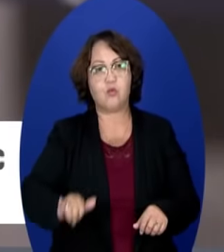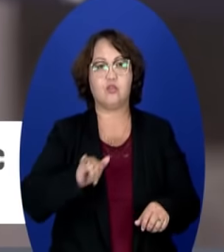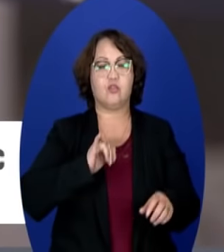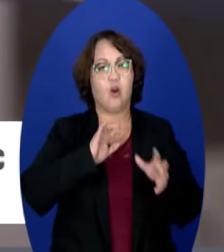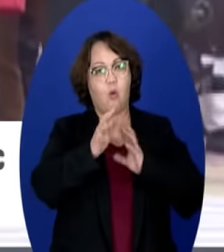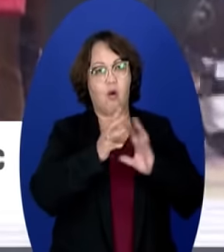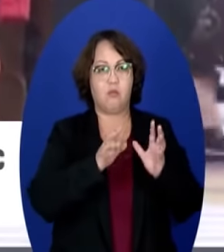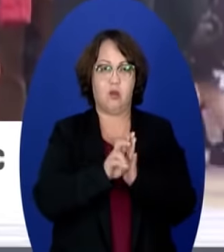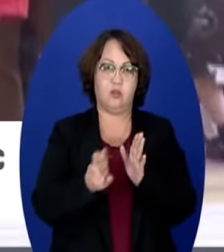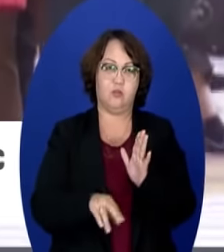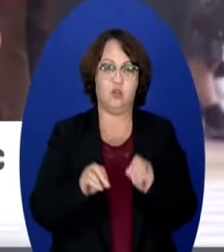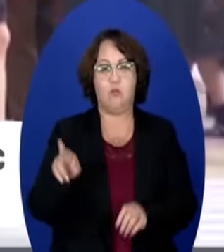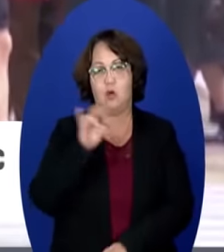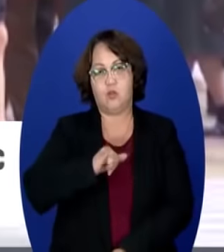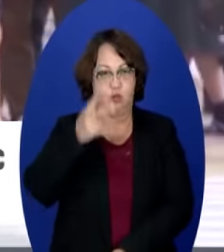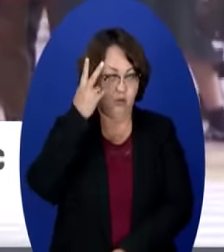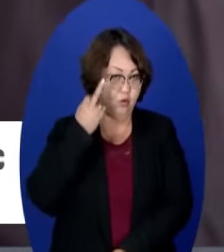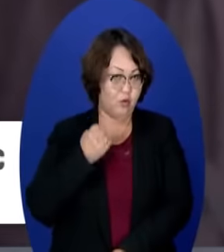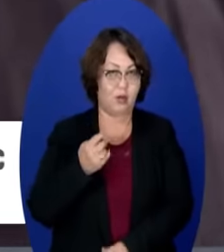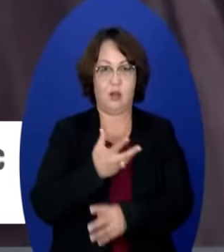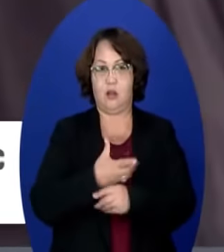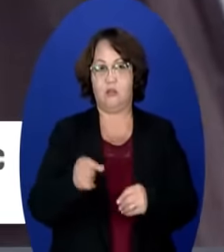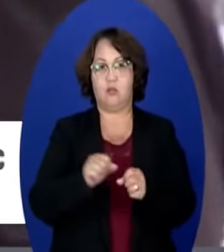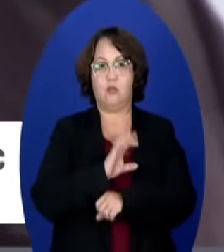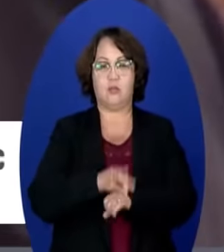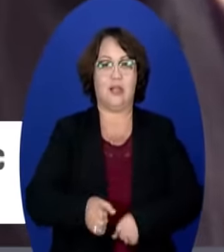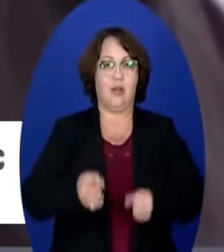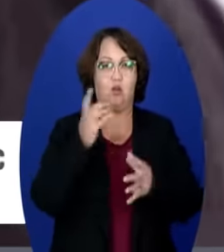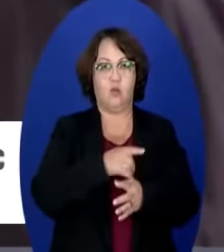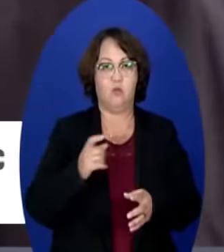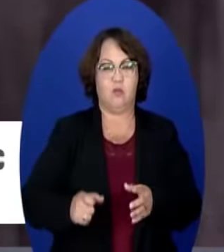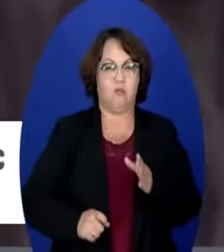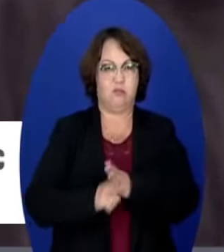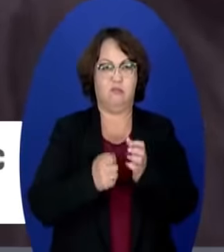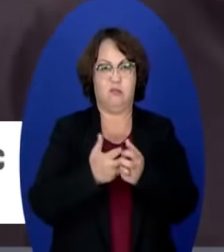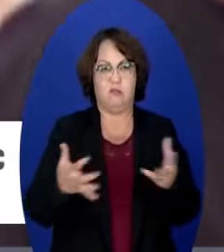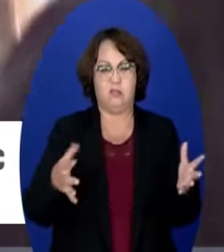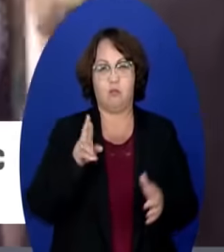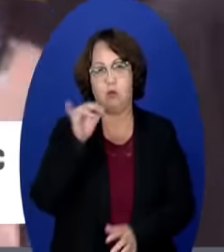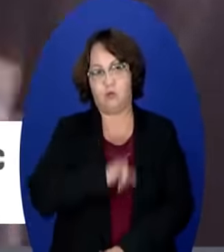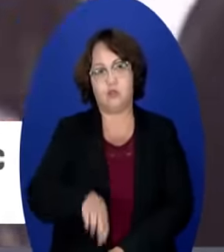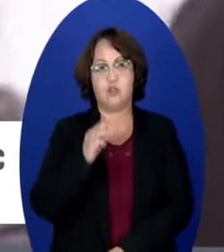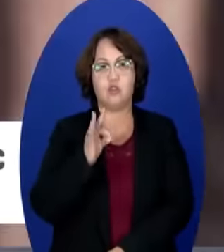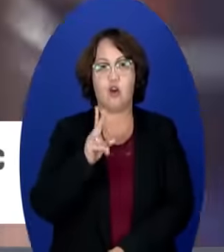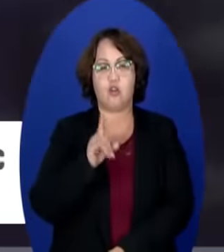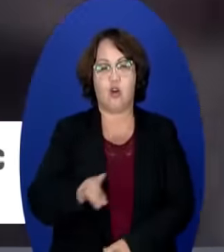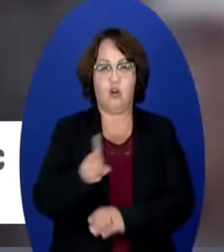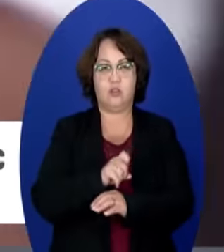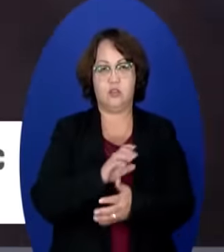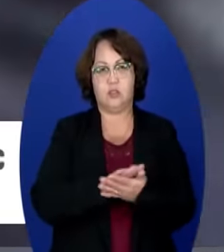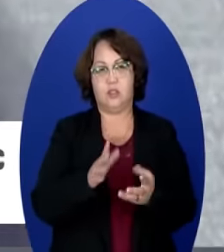боломжгүй болж байна. За, Японд мөн 2 өдөр дараалан халдвар авсан хүний тоо дээд түвшинд очиод байна. Токиодод шинээр халдвар авсан хүний тоо